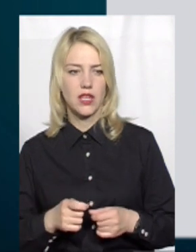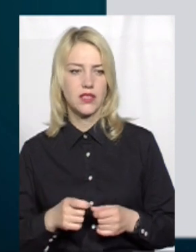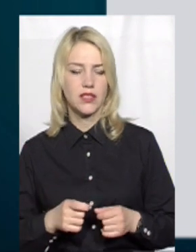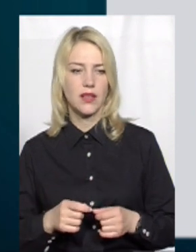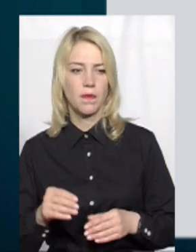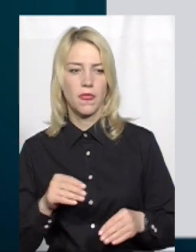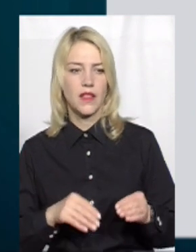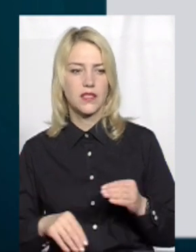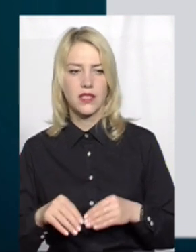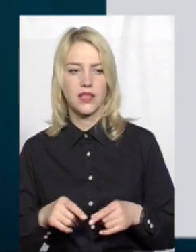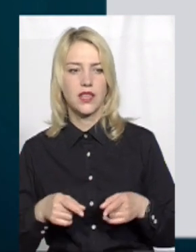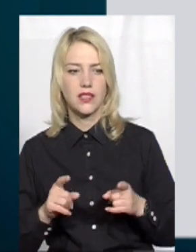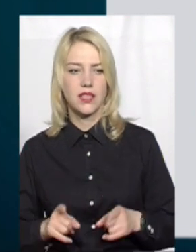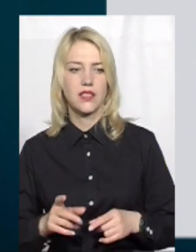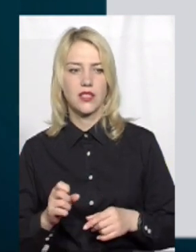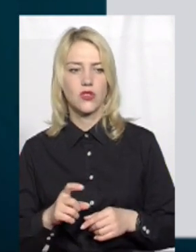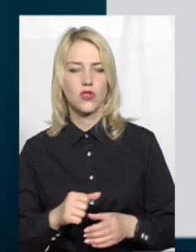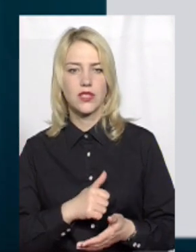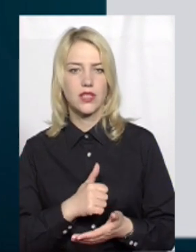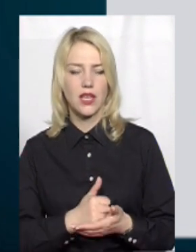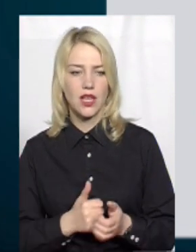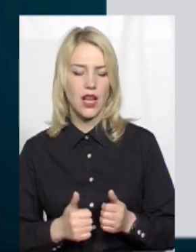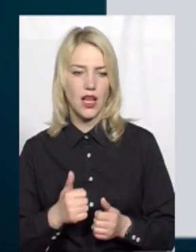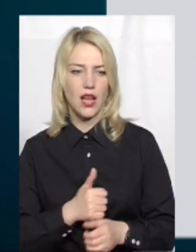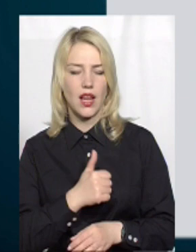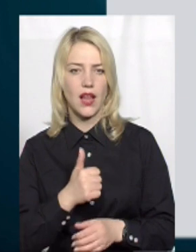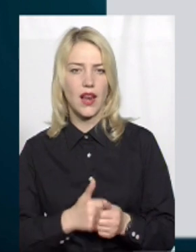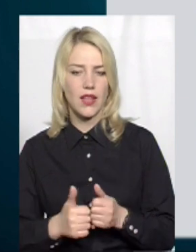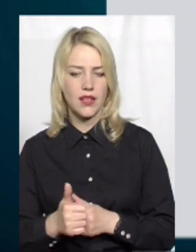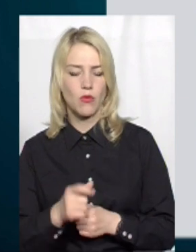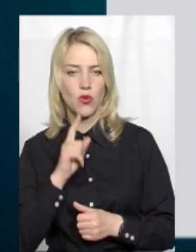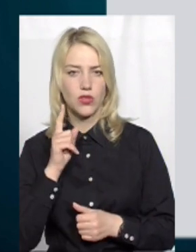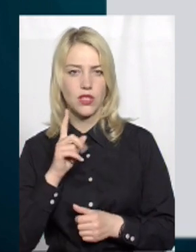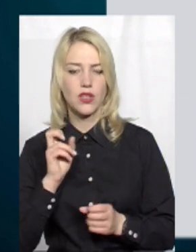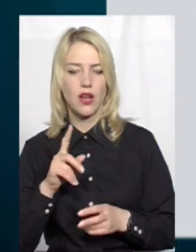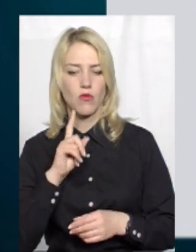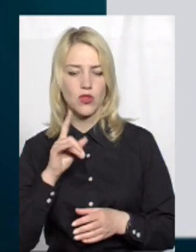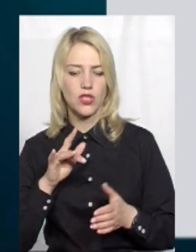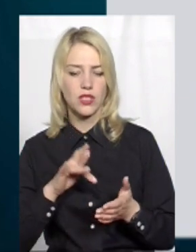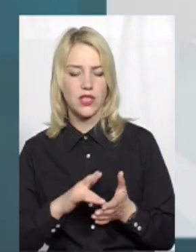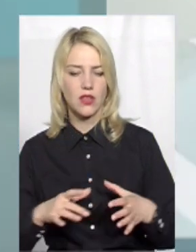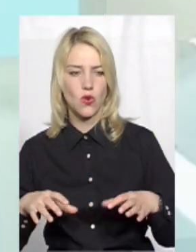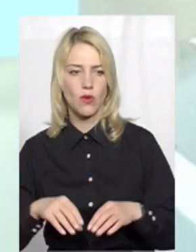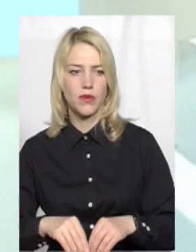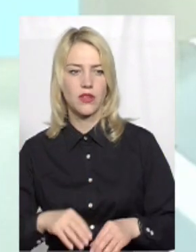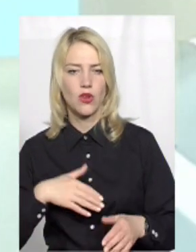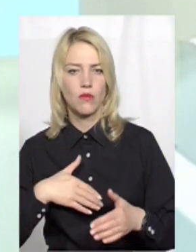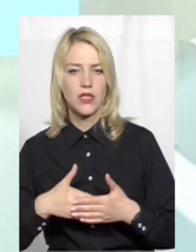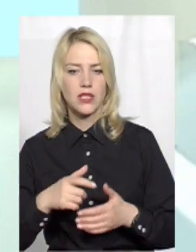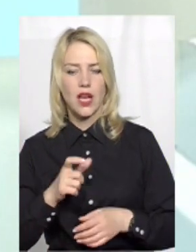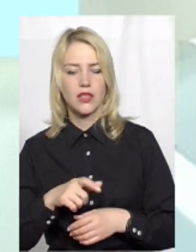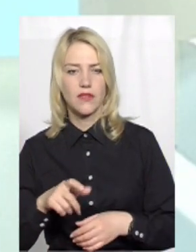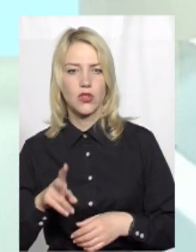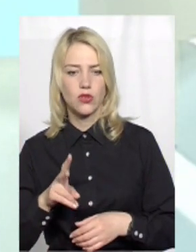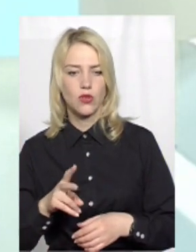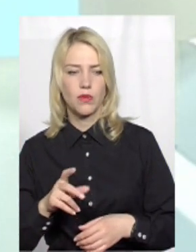облдержадміністрації складається дійсно з лідерів молодіжних, тому що, як і молодіжний центр, він об'єднує таких громадських активістів,